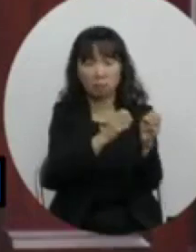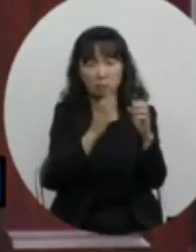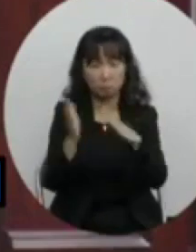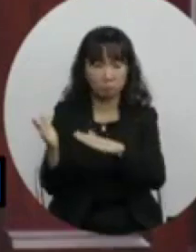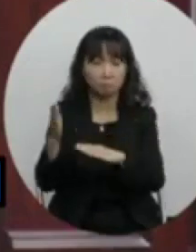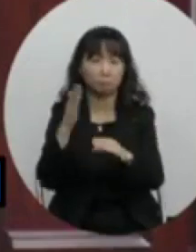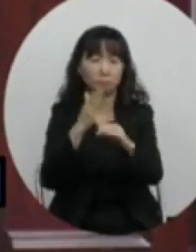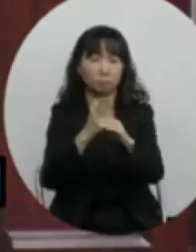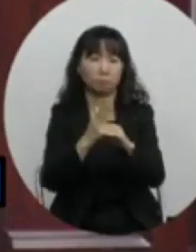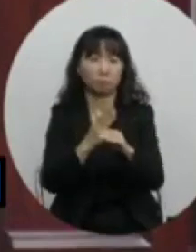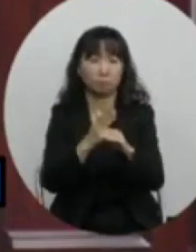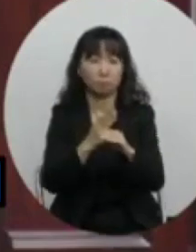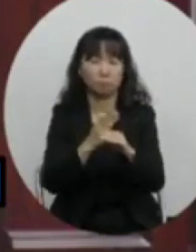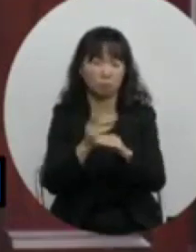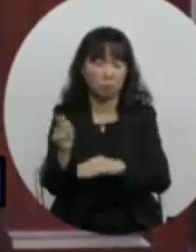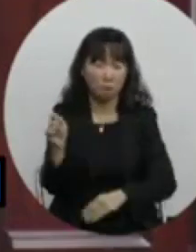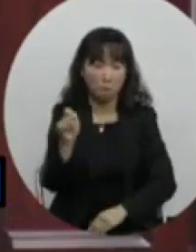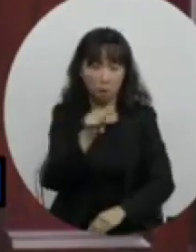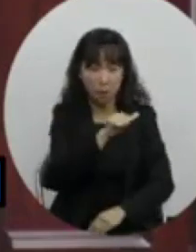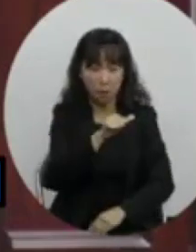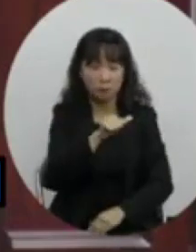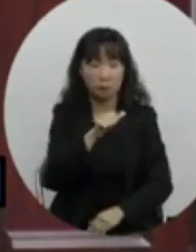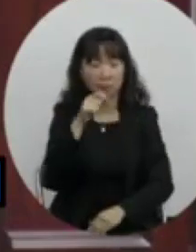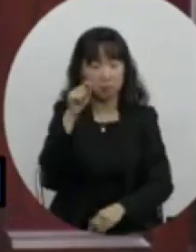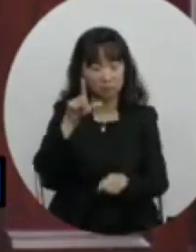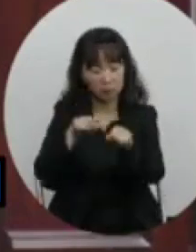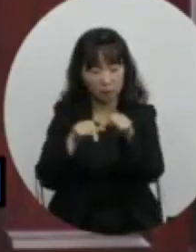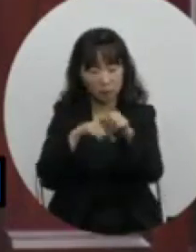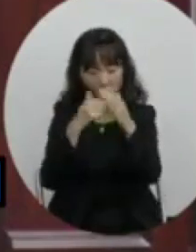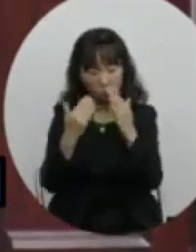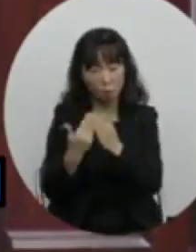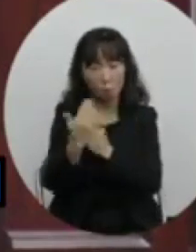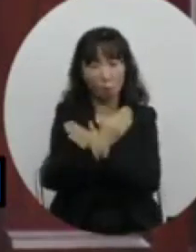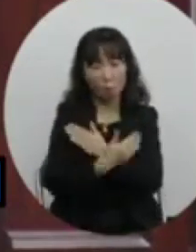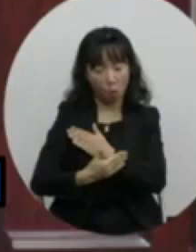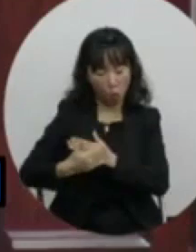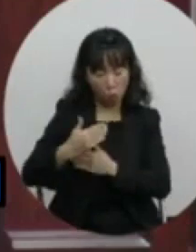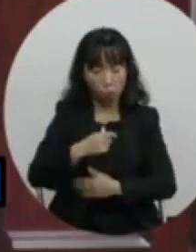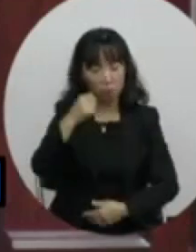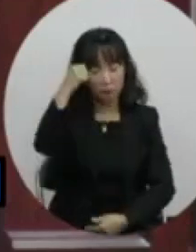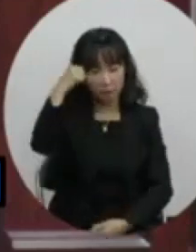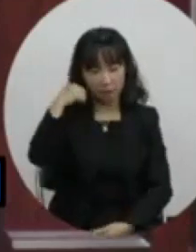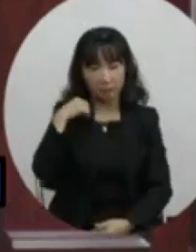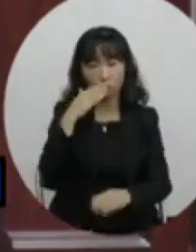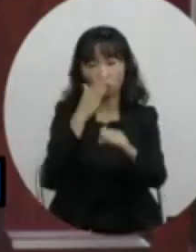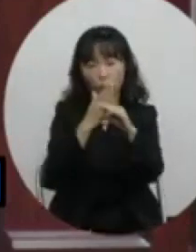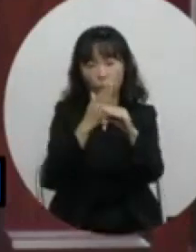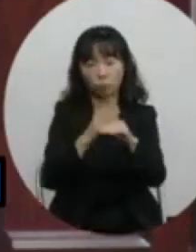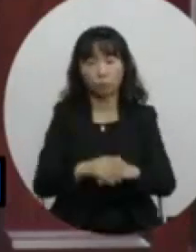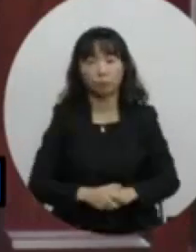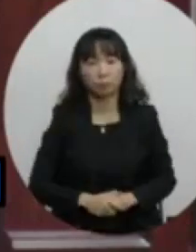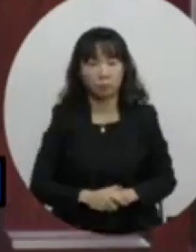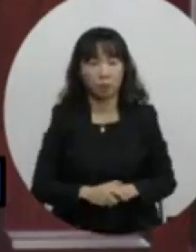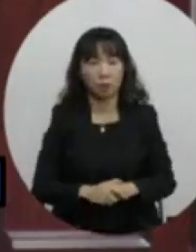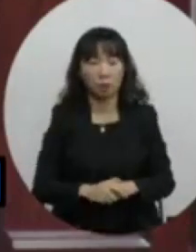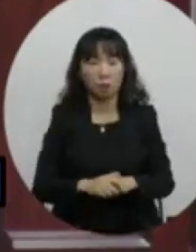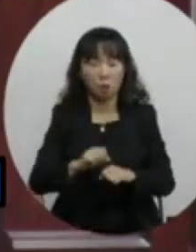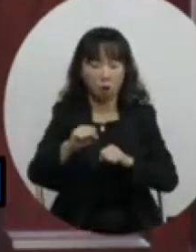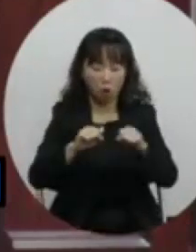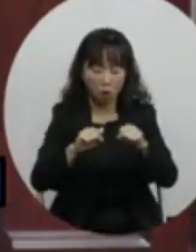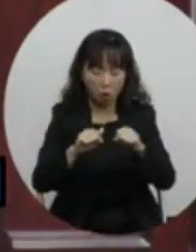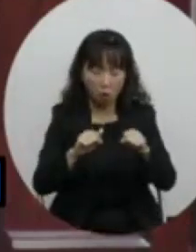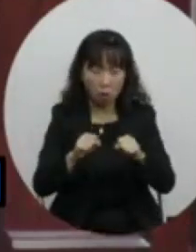있습니다. 손사같이 흐르는 세월의 빠름을 온몸으로 절감하게 됩니다. 시간을 쪼개가며